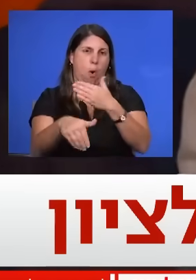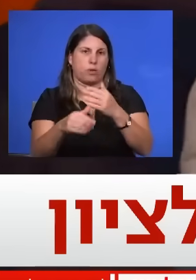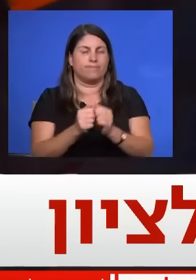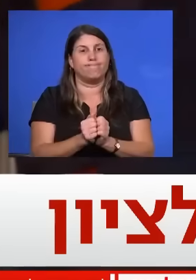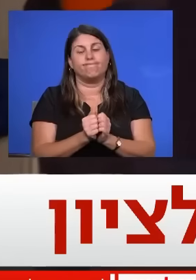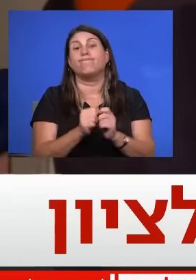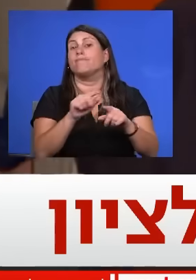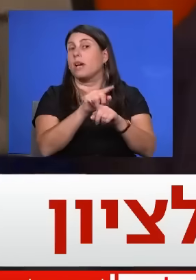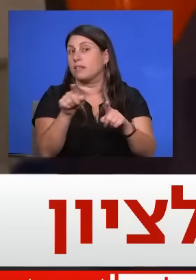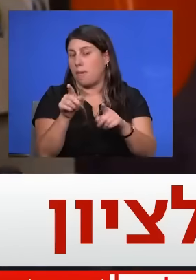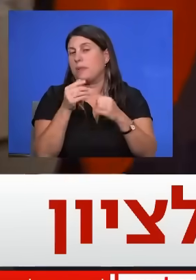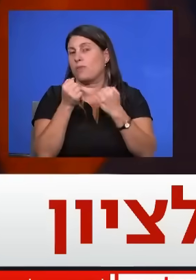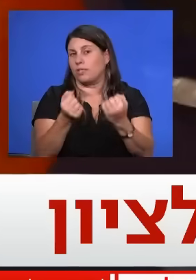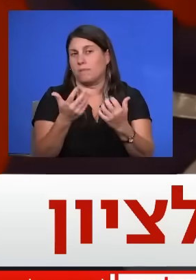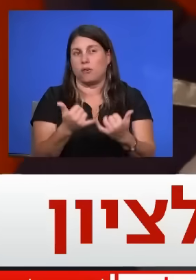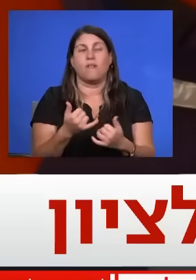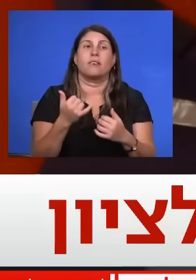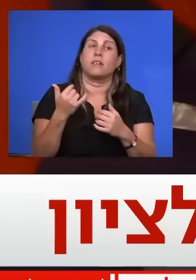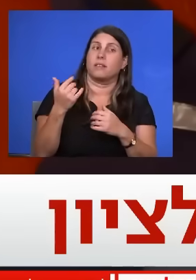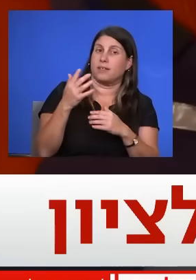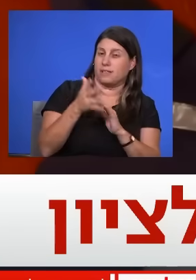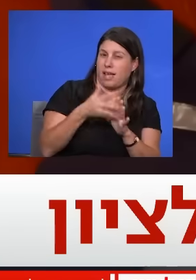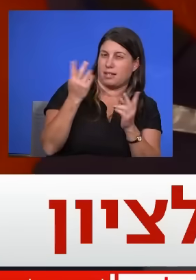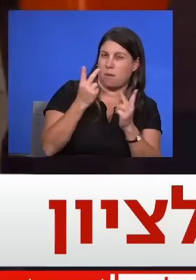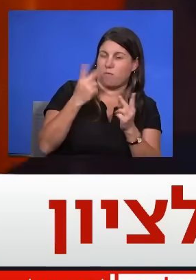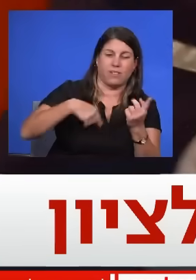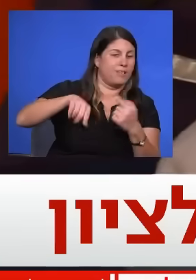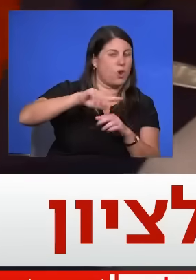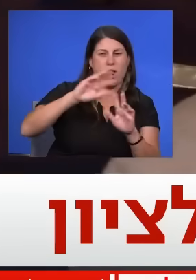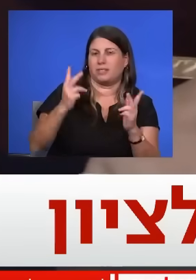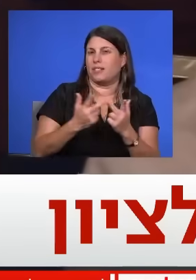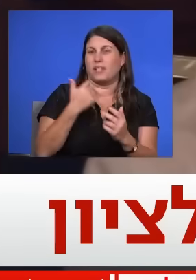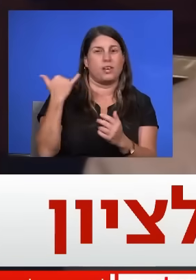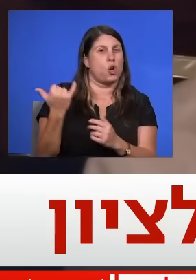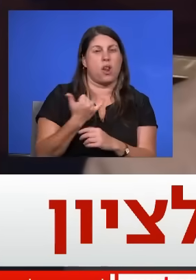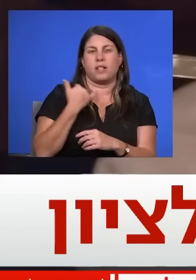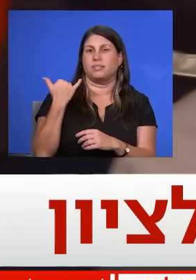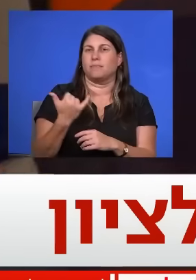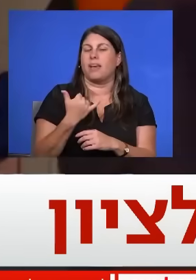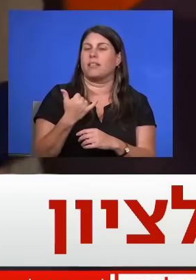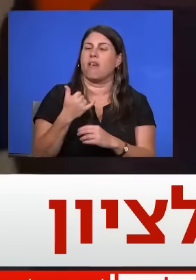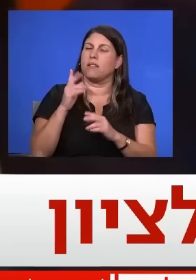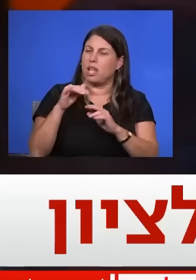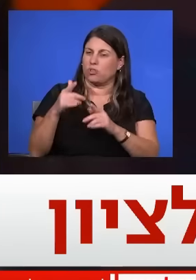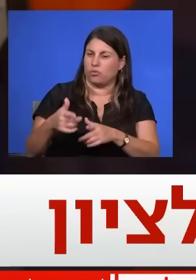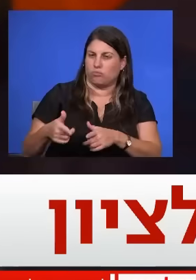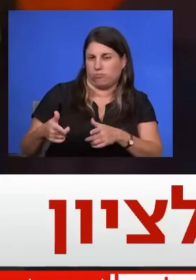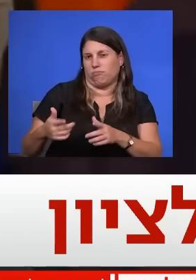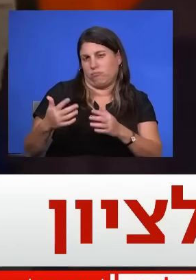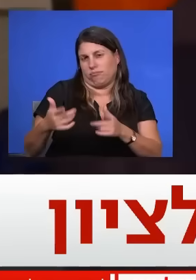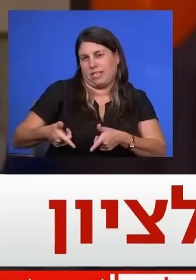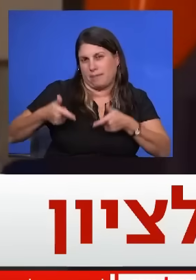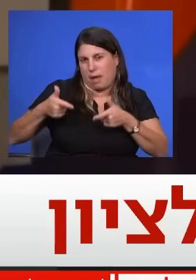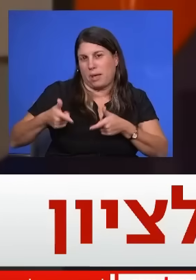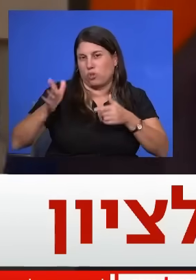הדרך לשם, נגיד, עם כמובן, כוחות ההצלה. נגיד, כמובן, אנחנו כל הצוות, כל הזמן, מיכל, מתחמש גם בכסדה, גם באפוד,